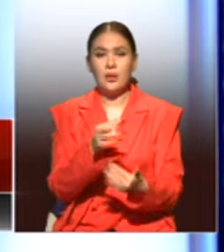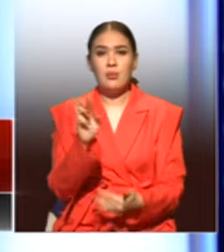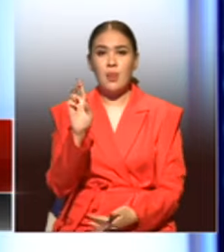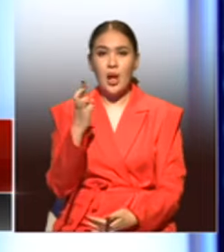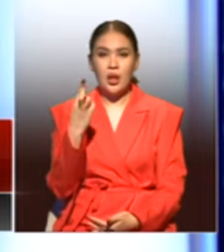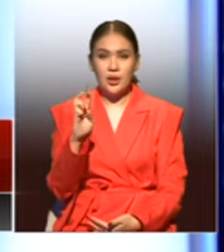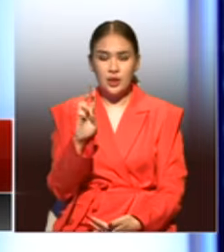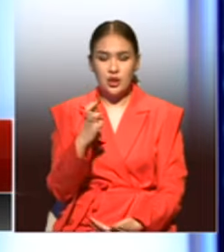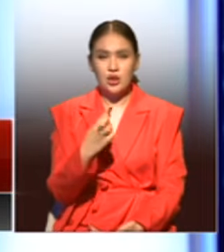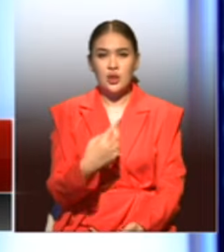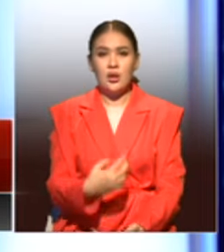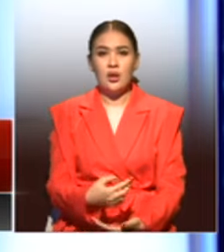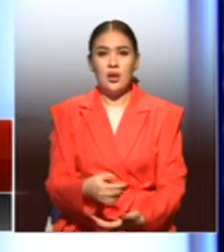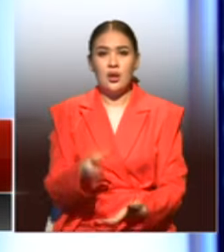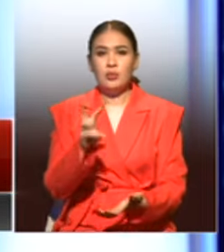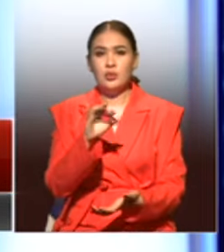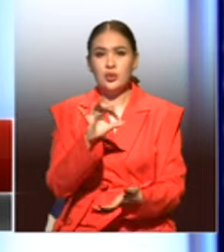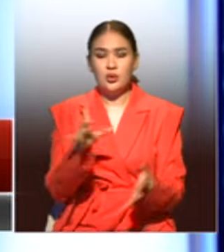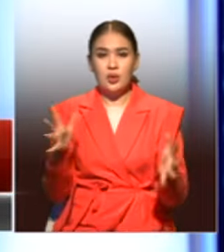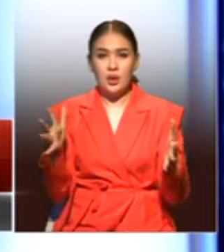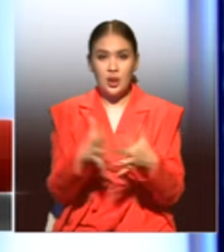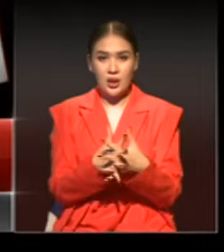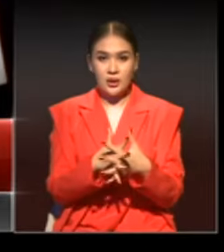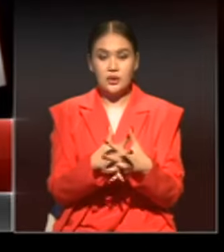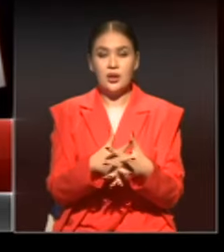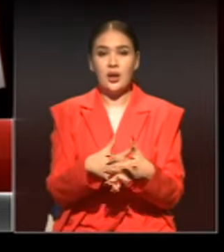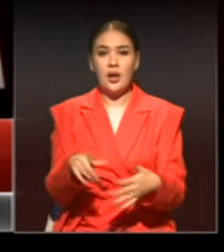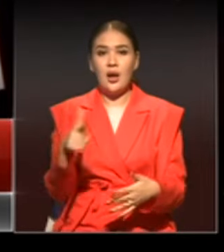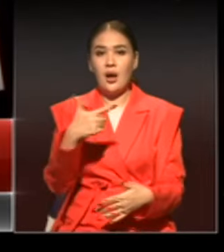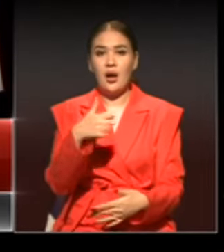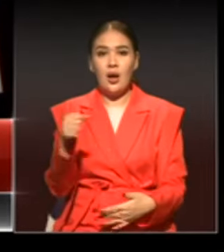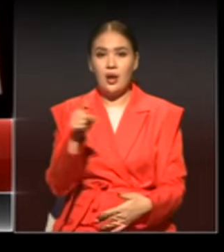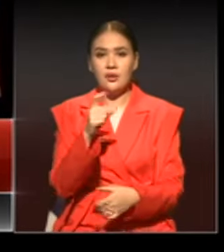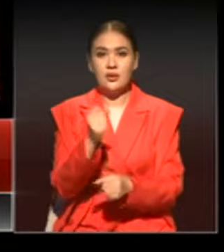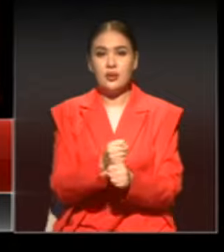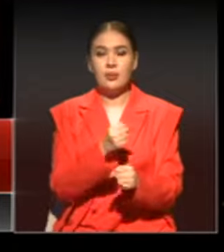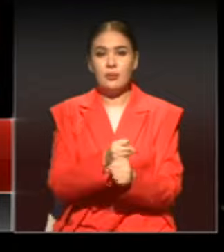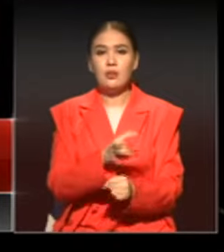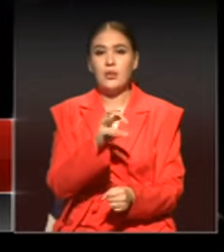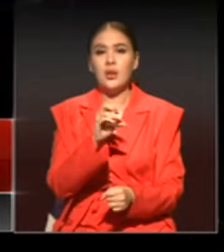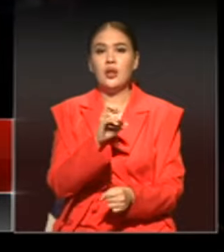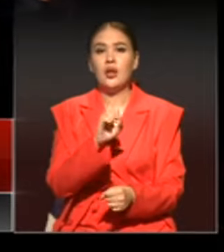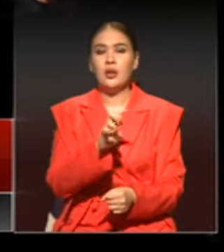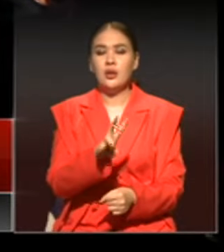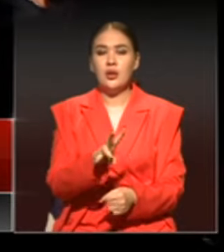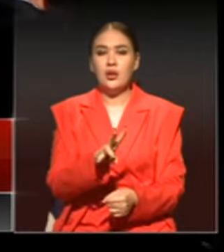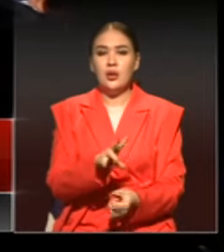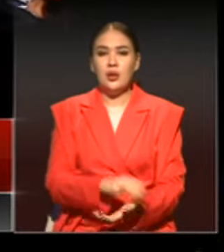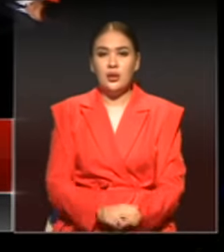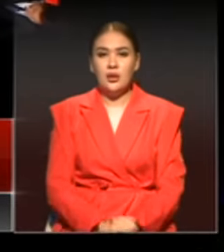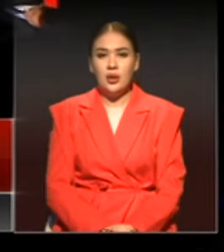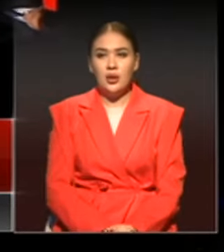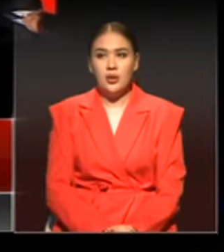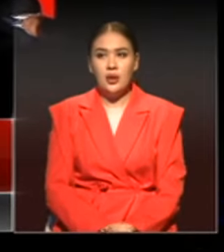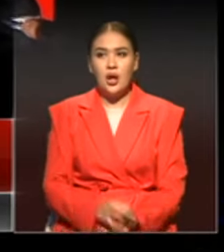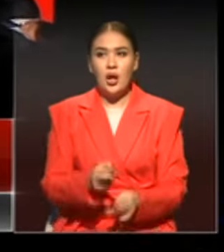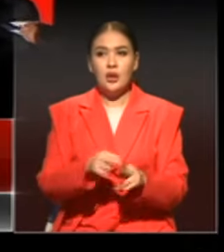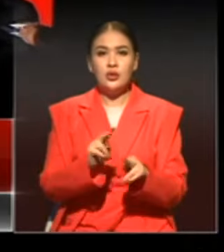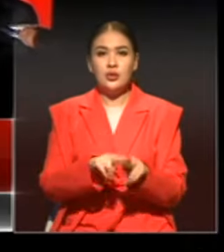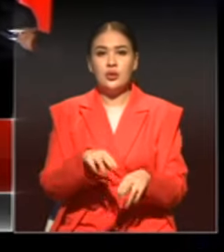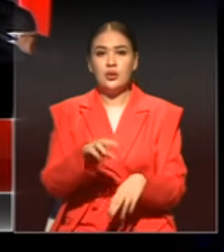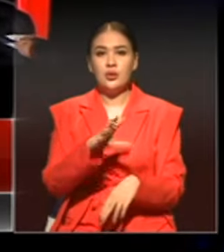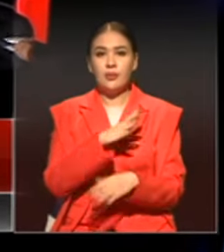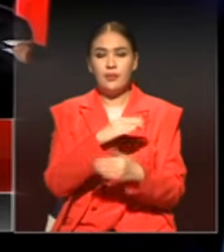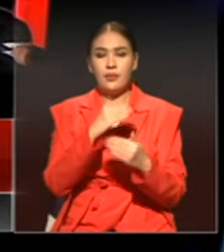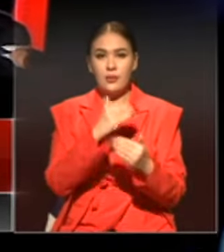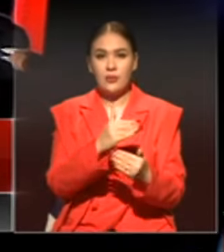биологический қоқыстармен біріккен кезде бәрі ол газ өндіреді, метан. Метанымыз жаңа біз білгендей көмір қышқыл газынан